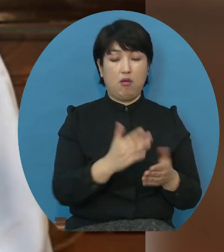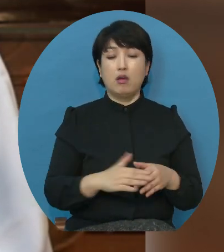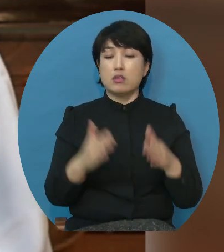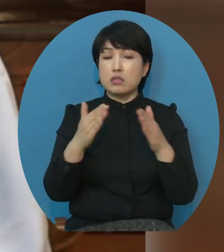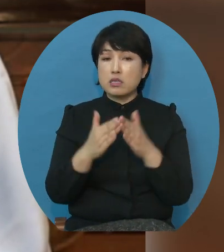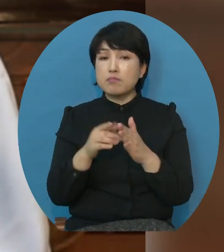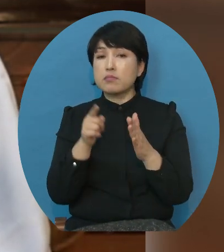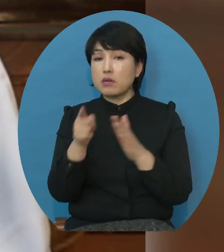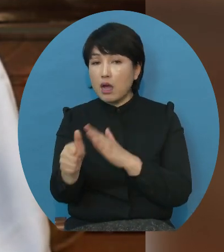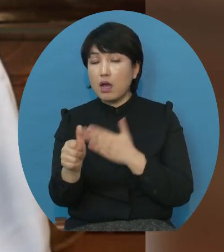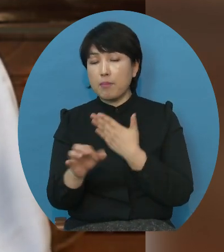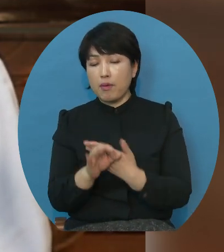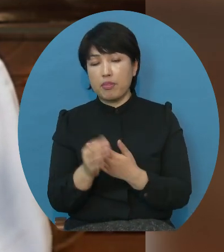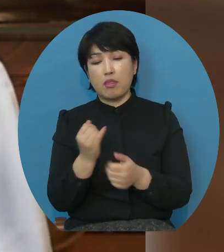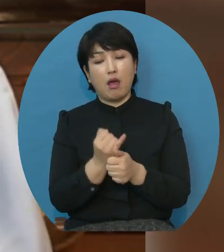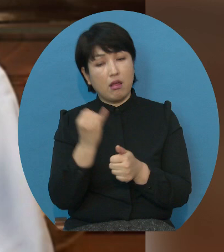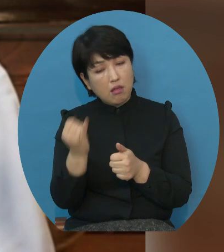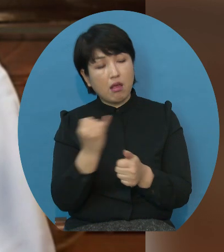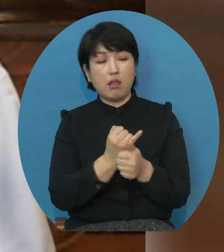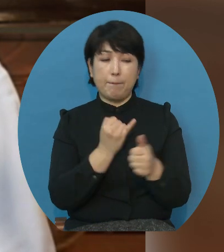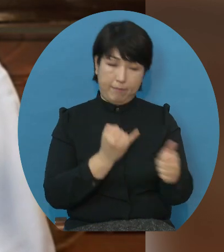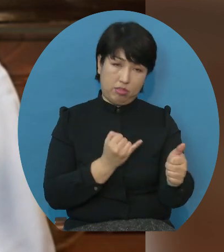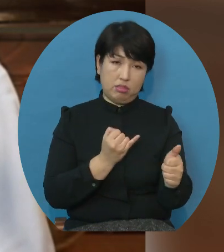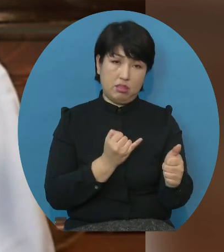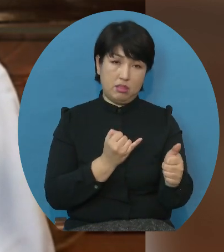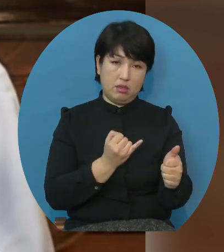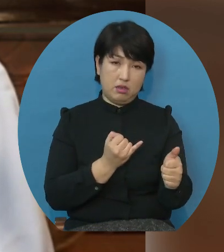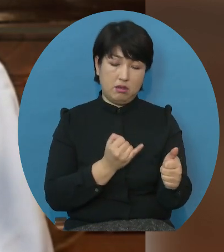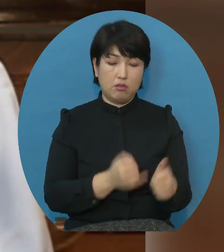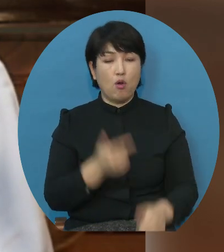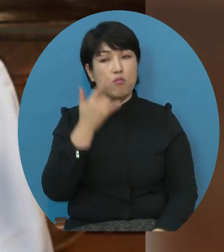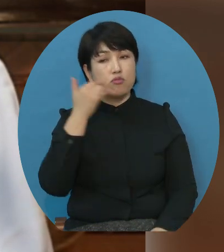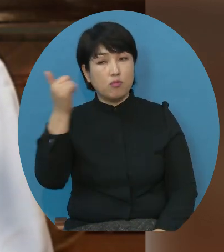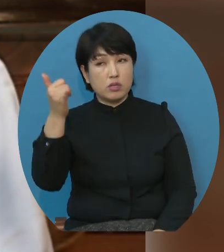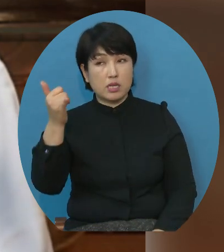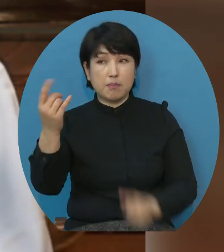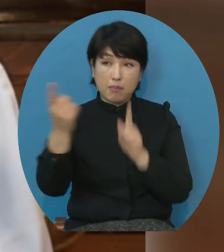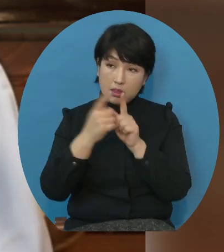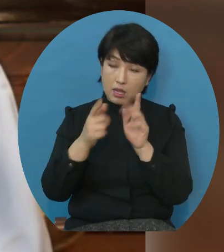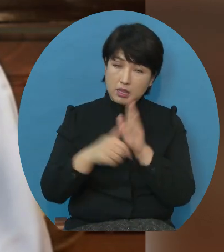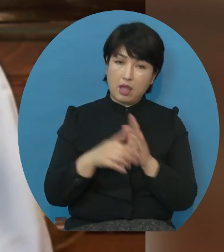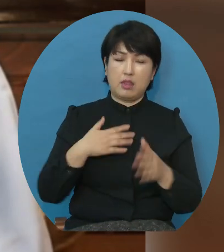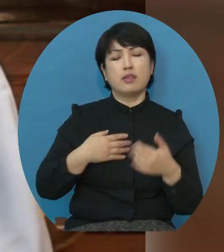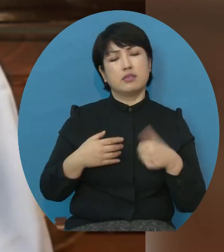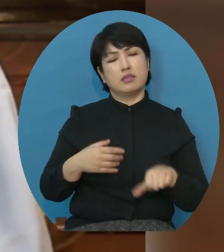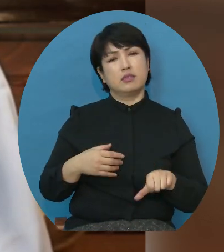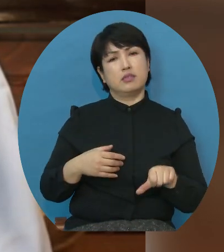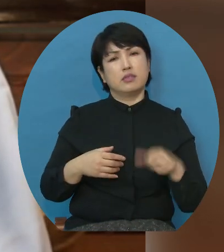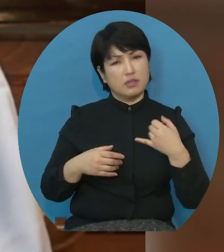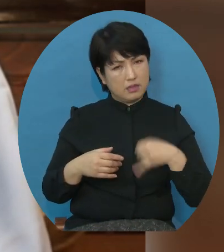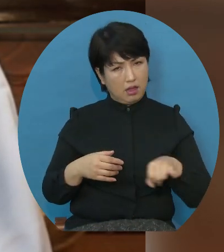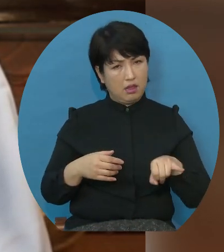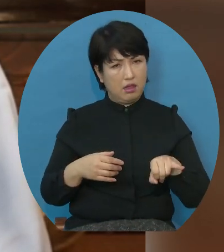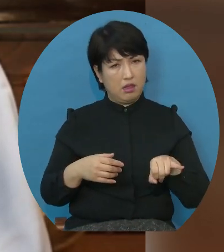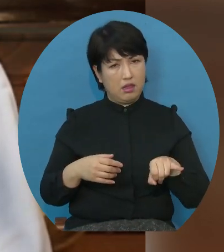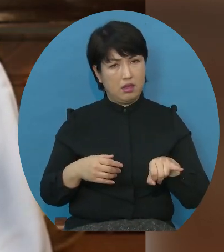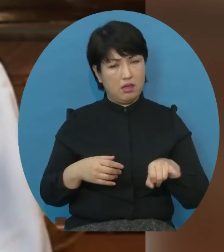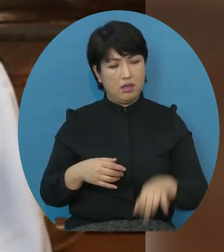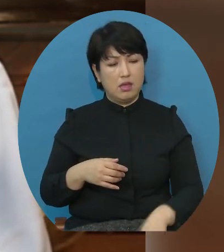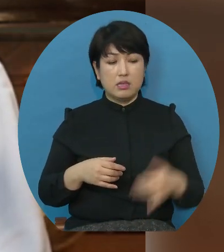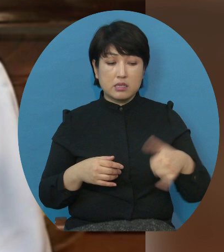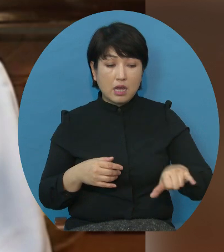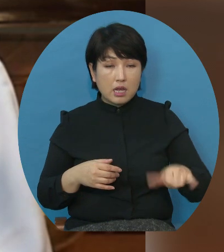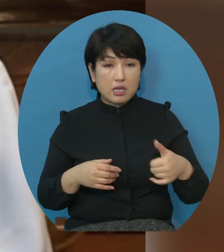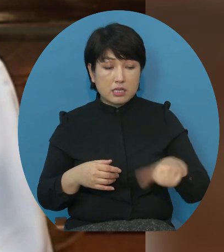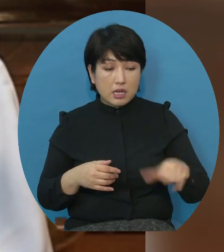안 해 라고 불리 듣지 한 페 라 불리던 지 부모를 만나는 자식이라고 볼게요 자식을 만나면 보며 라고